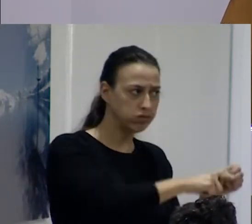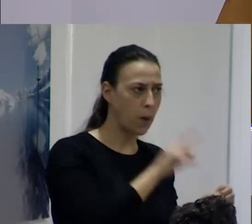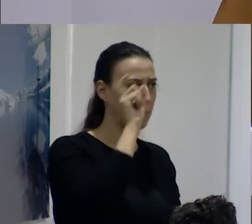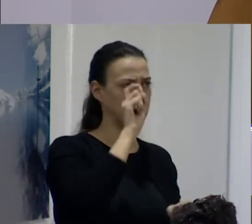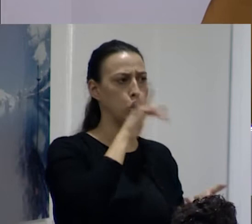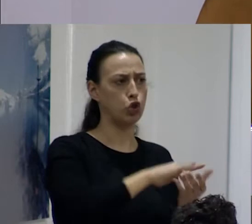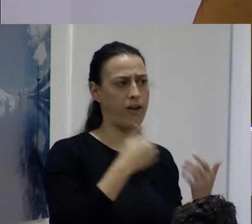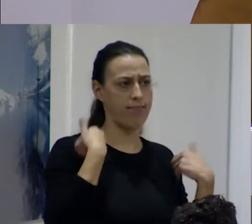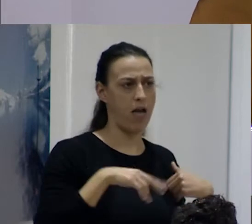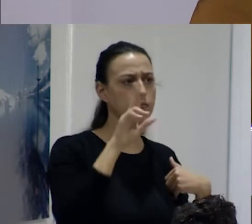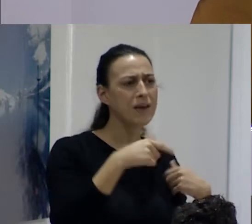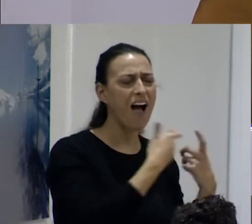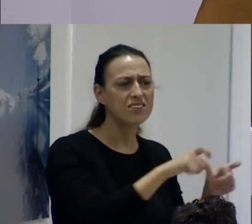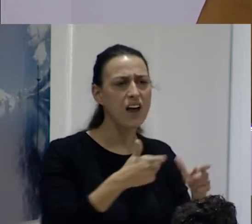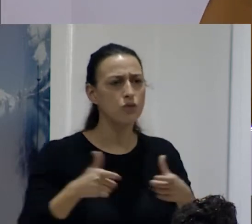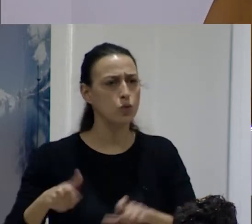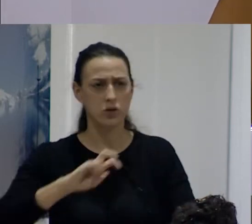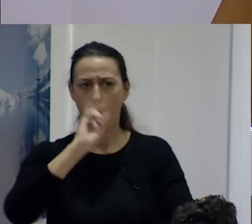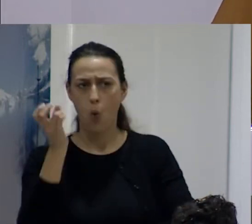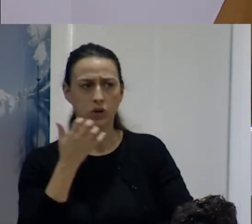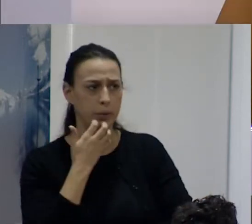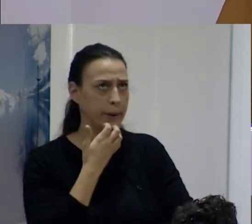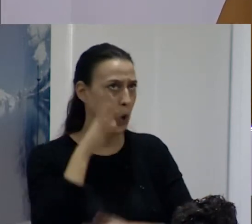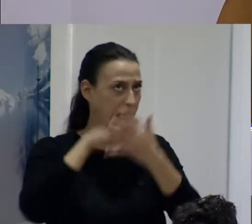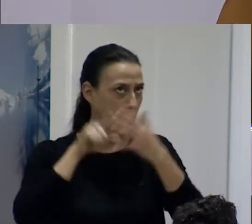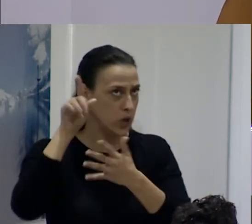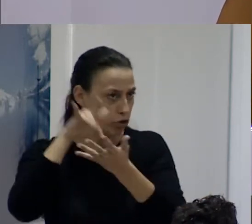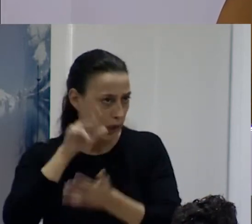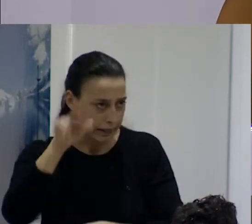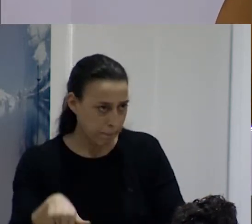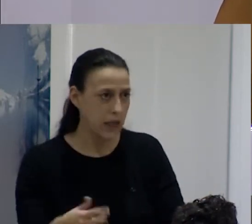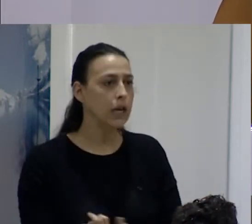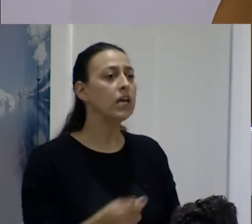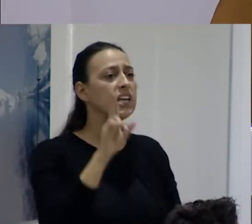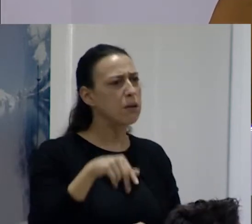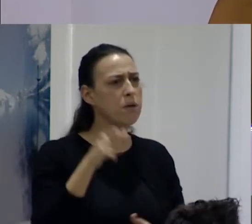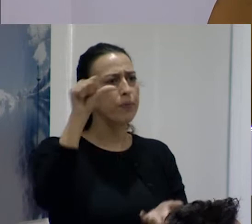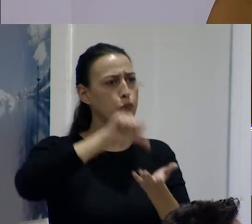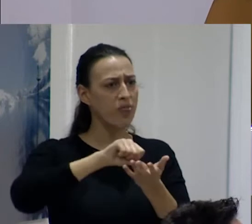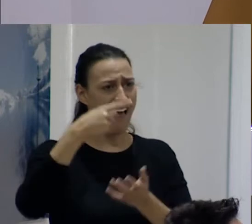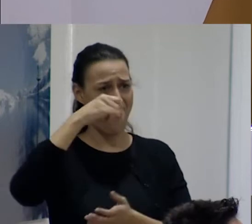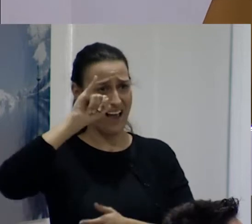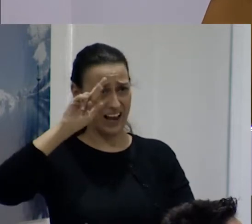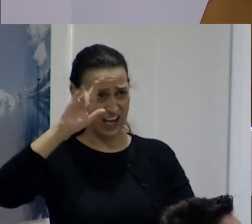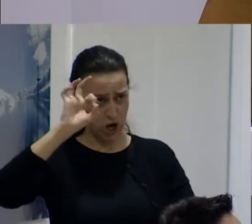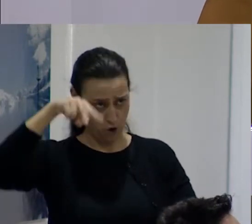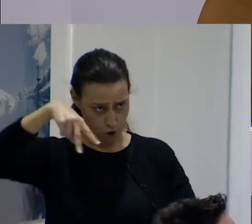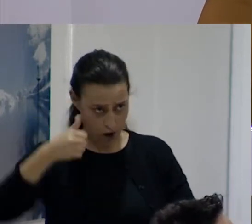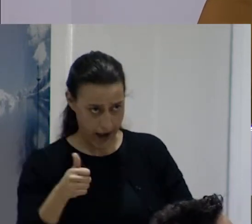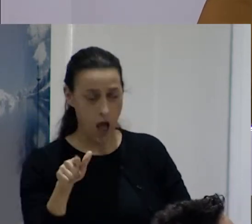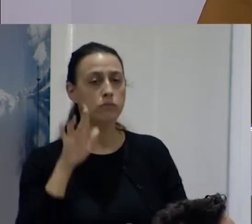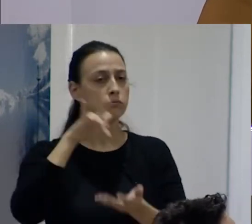Portsmouth, d'Estètica a la Politècnica de Catalunya i d'Història d'Art a Girona. El segon